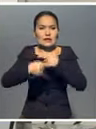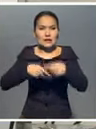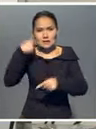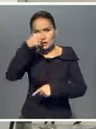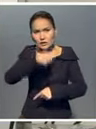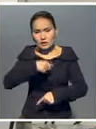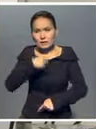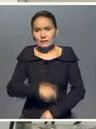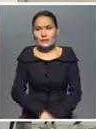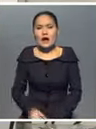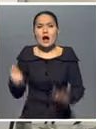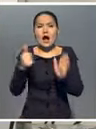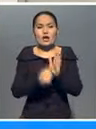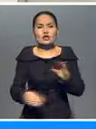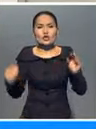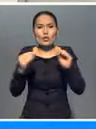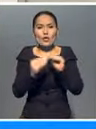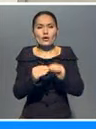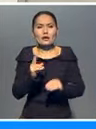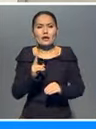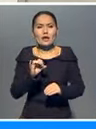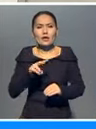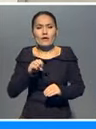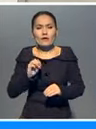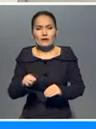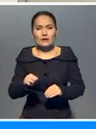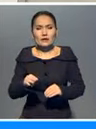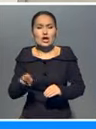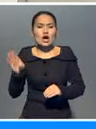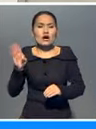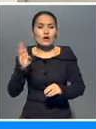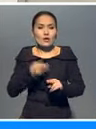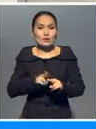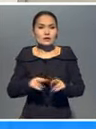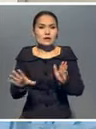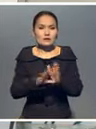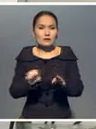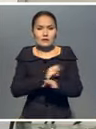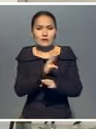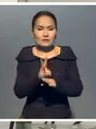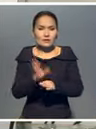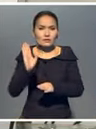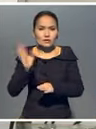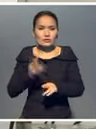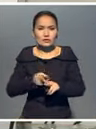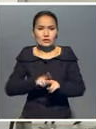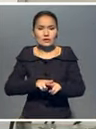Қазірге есепте 610 киловатт беретіміз. Судың көлемі көбейген сайын суға тоқ беру